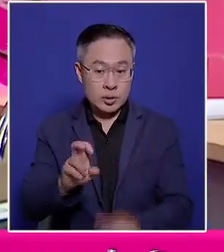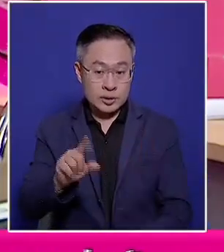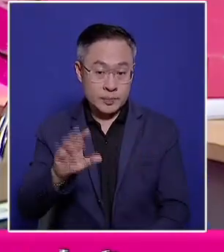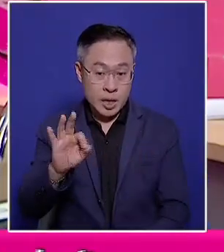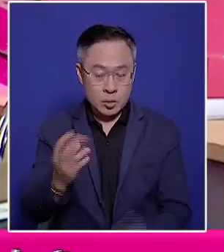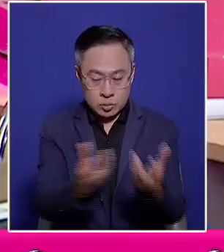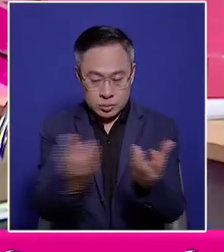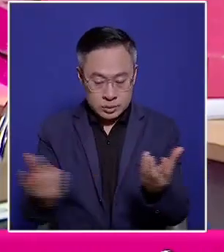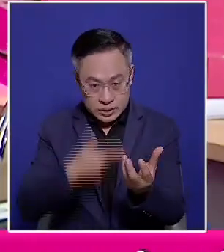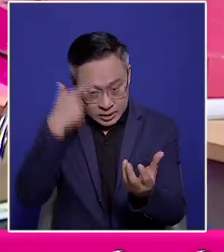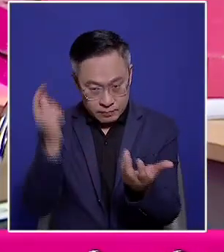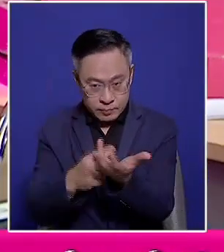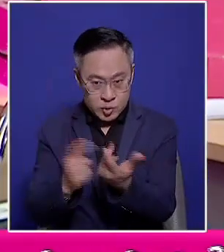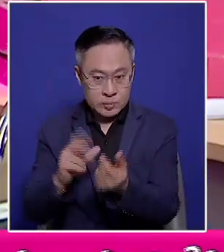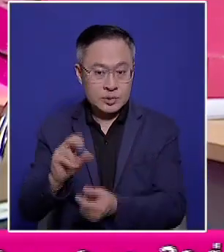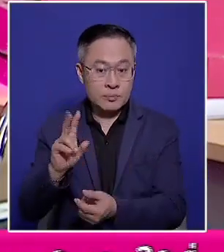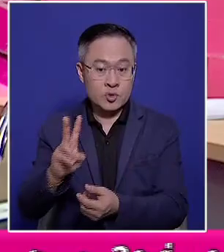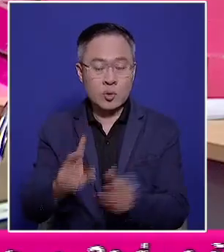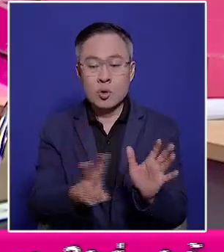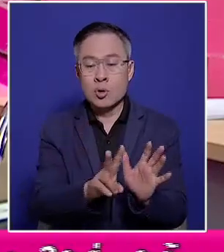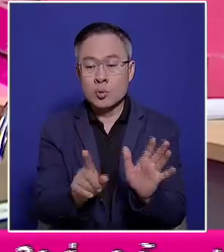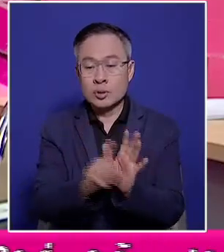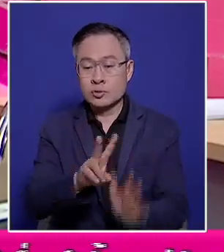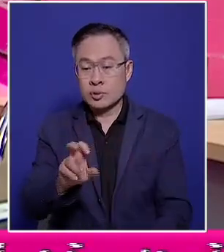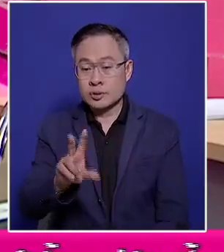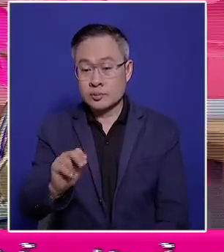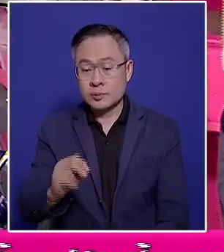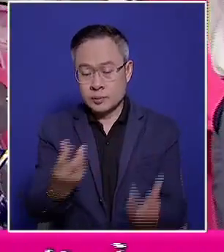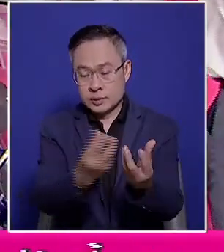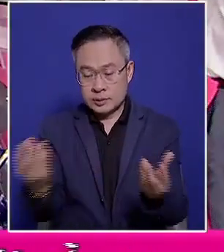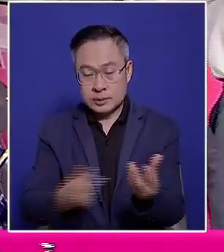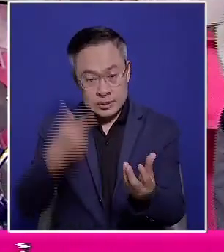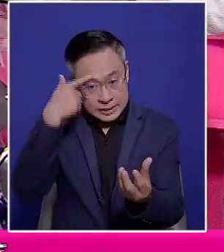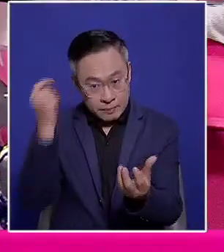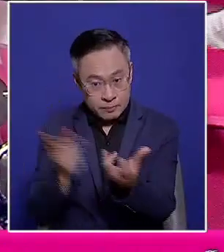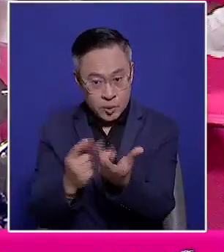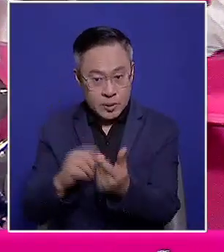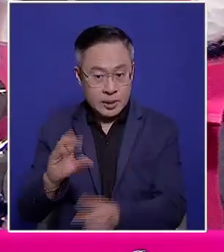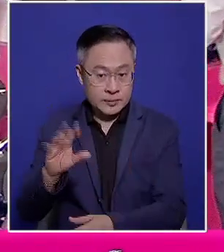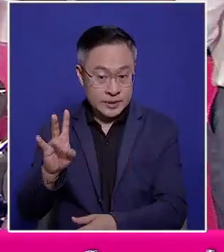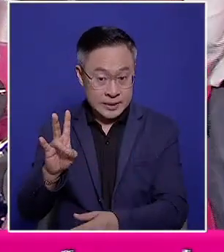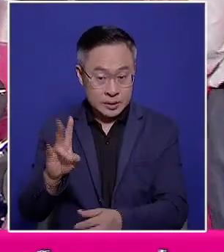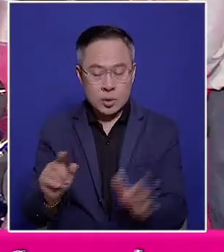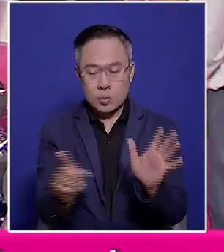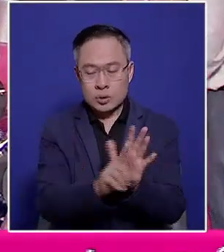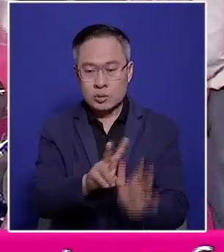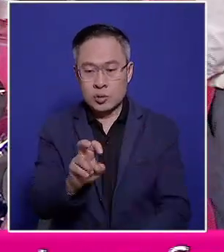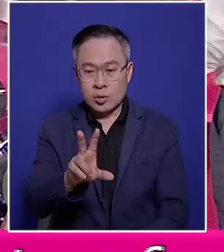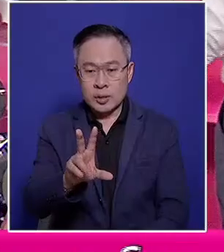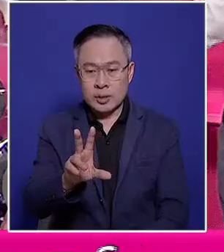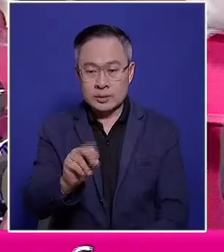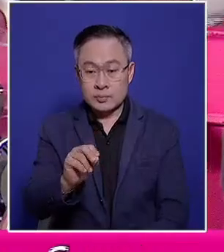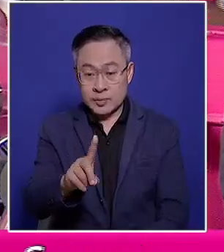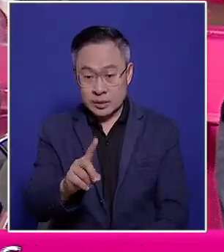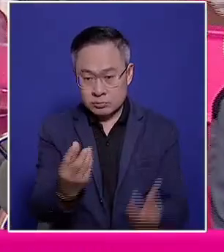กงวดที่230จำนวน57ลูกงวดที่231จำนวน